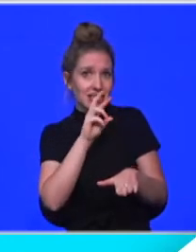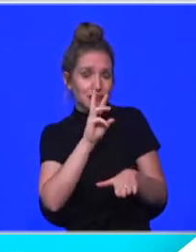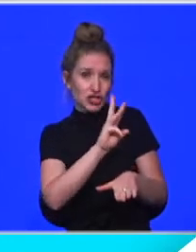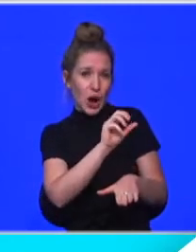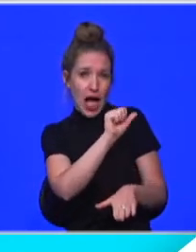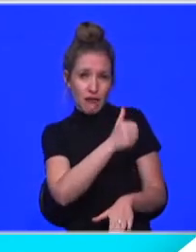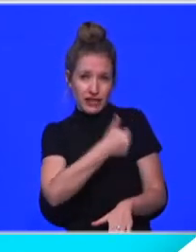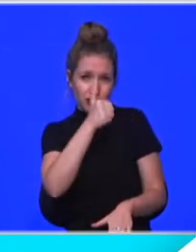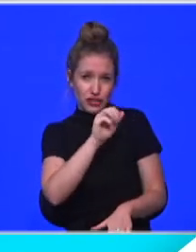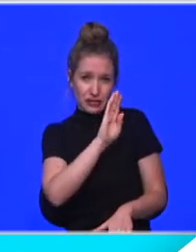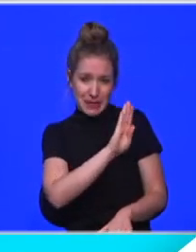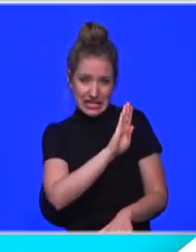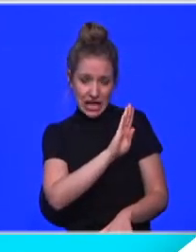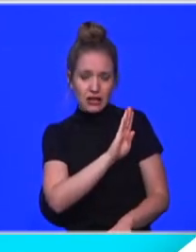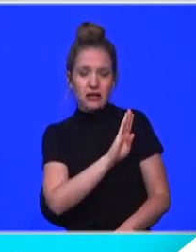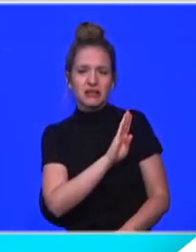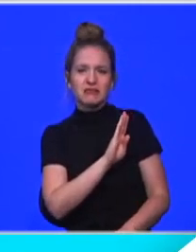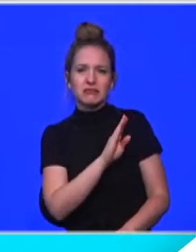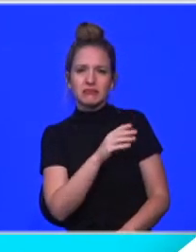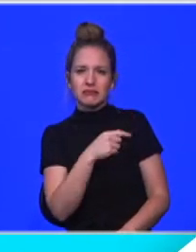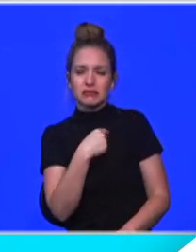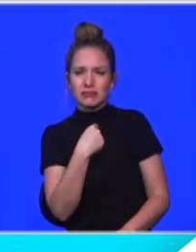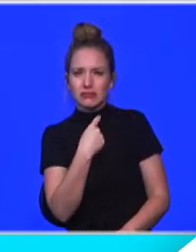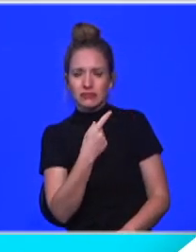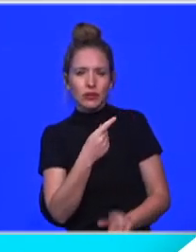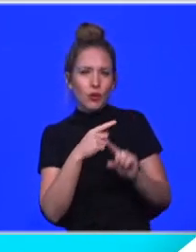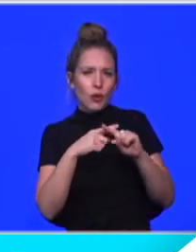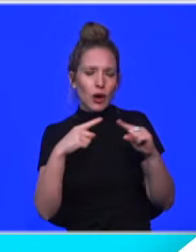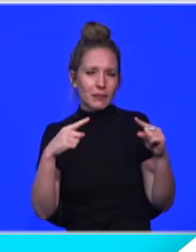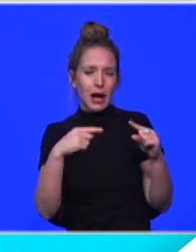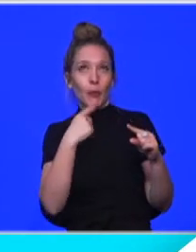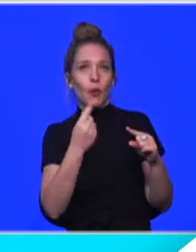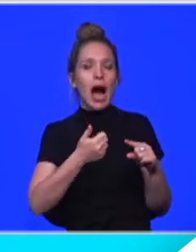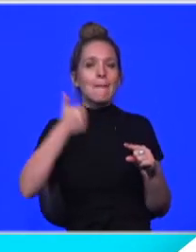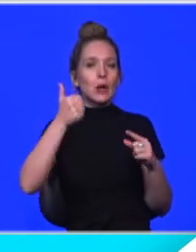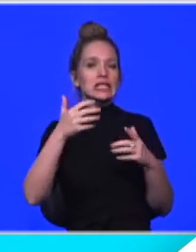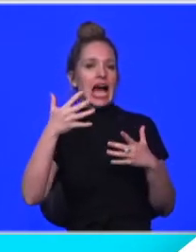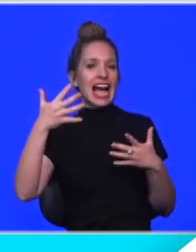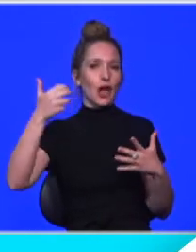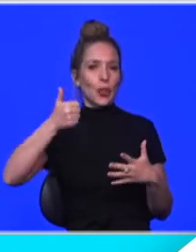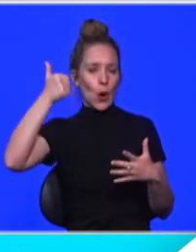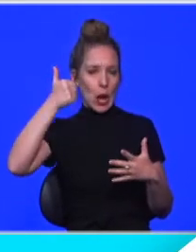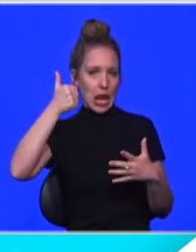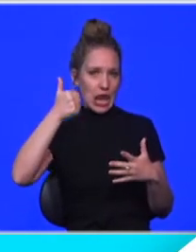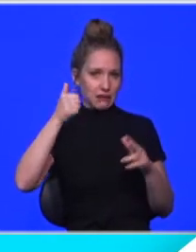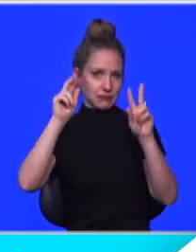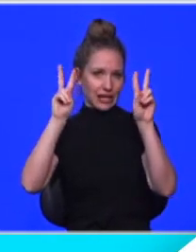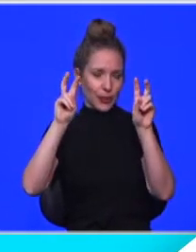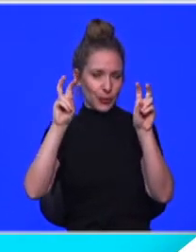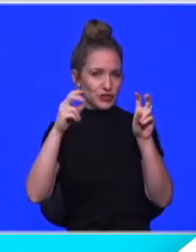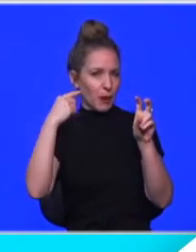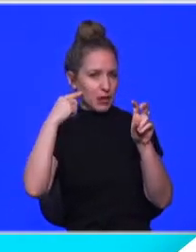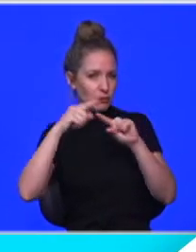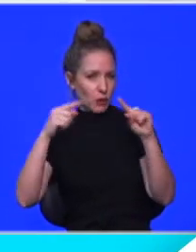לי הגדול, הוא הבוס מירושלים, או כל מיני כינויים כאלה שהושמעו גם בהקלטות, כן. וגם הוצגו בתכתובות. אז שוב, את הקשר הזה אילן